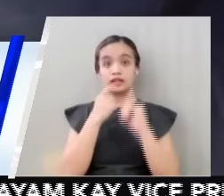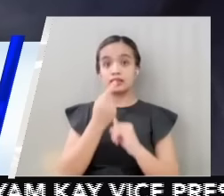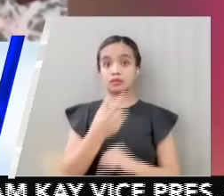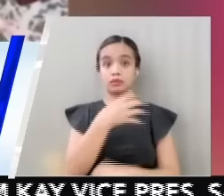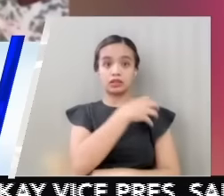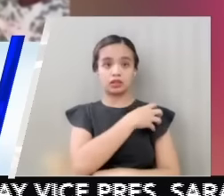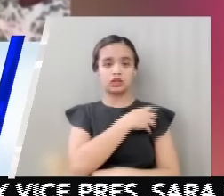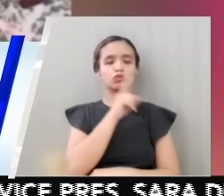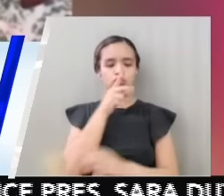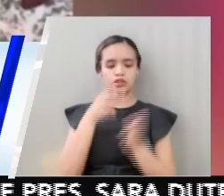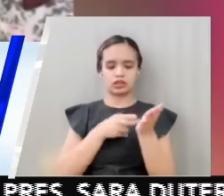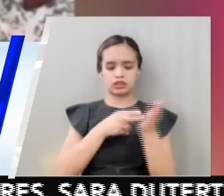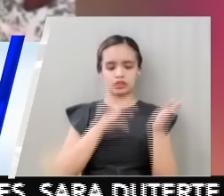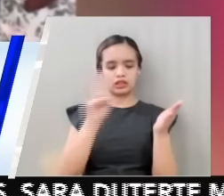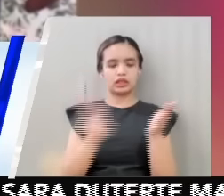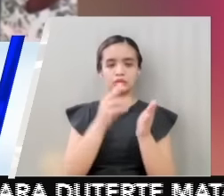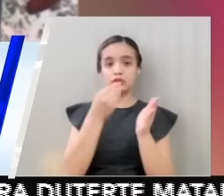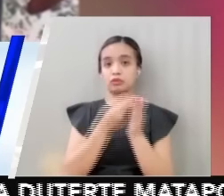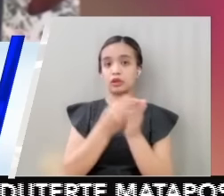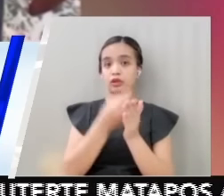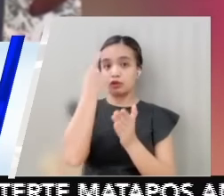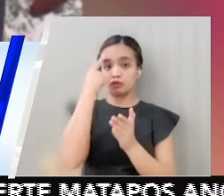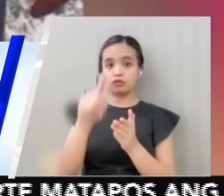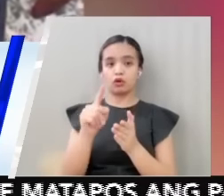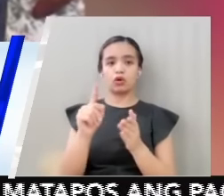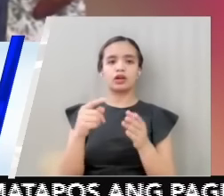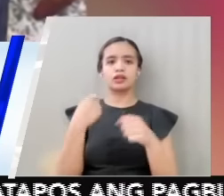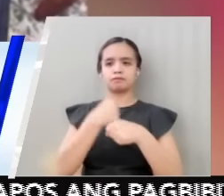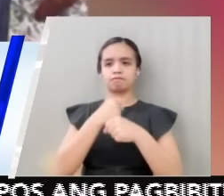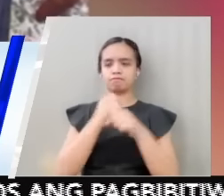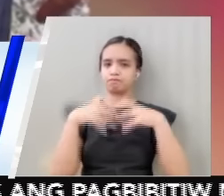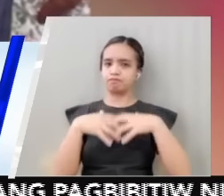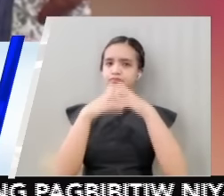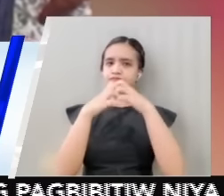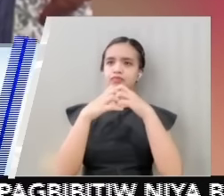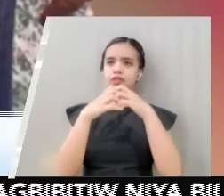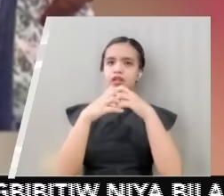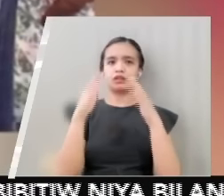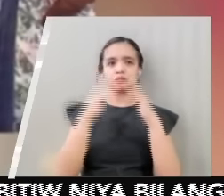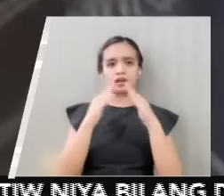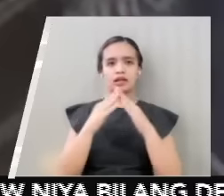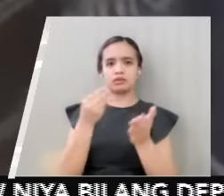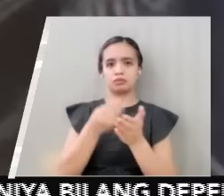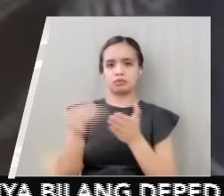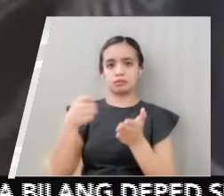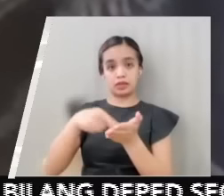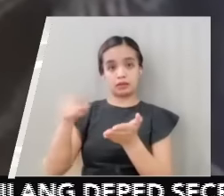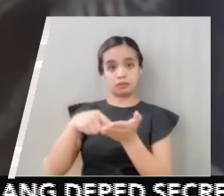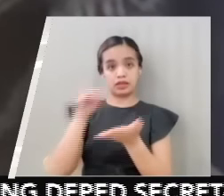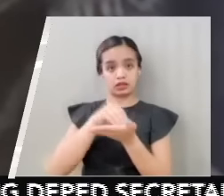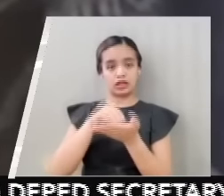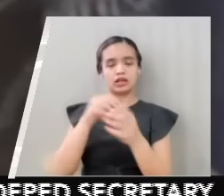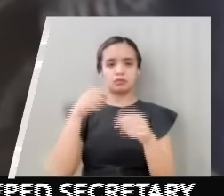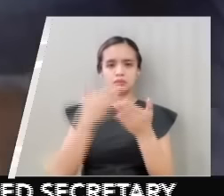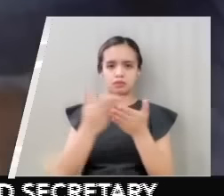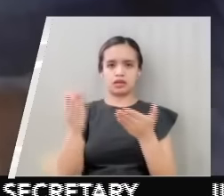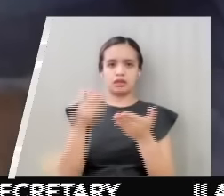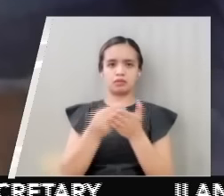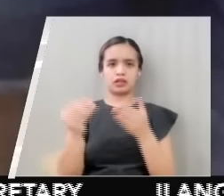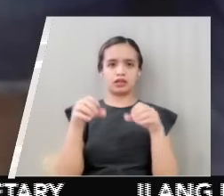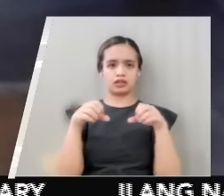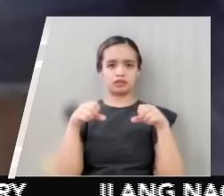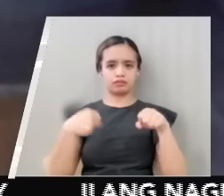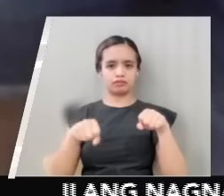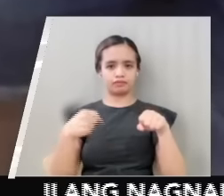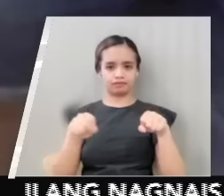ang pera para sa pagpapagawa ng bahay, pambayad ng utang at pambili ng motorsiklo. Para sa GMA Integrated News,